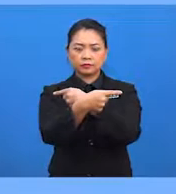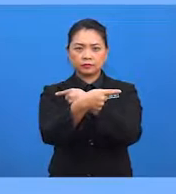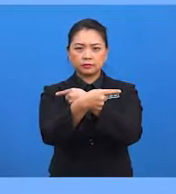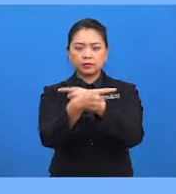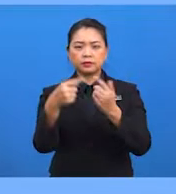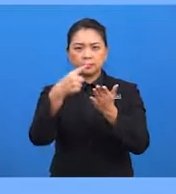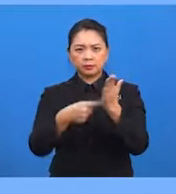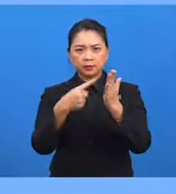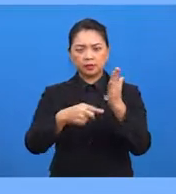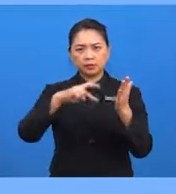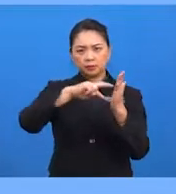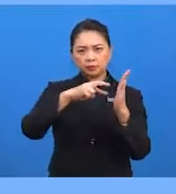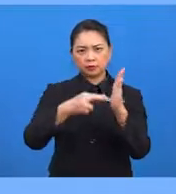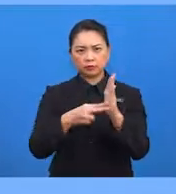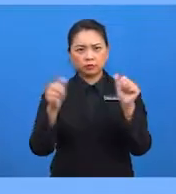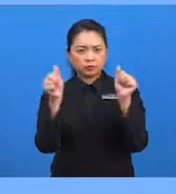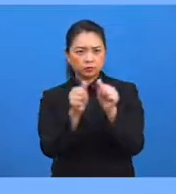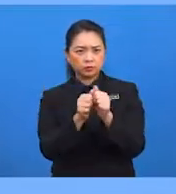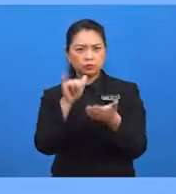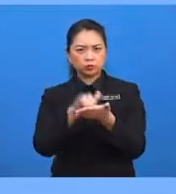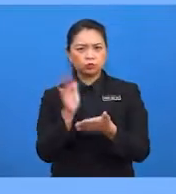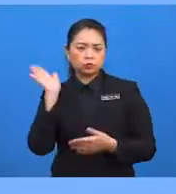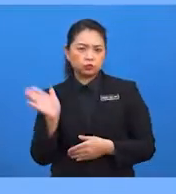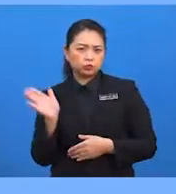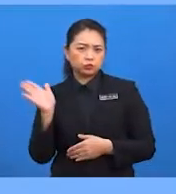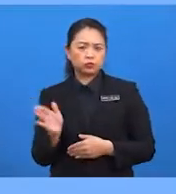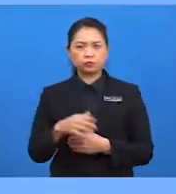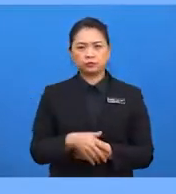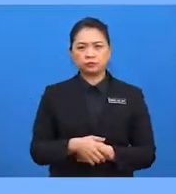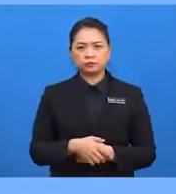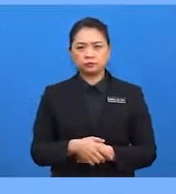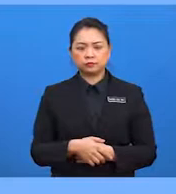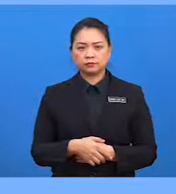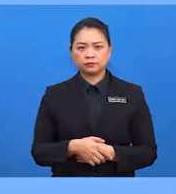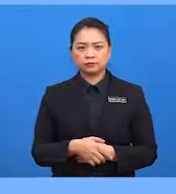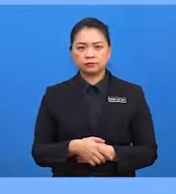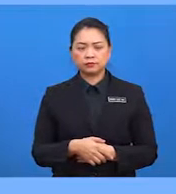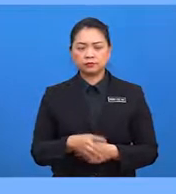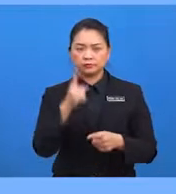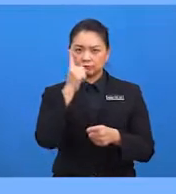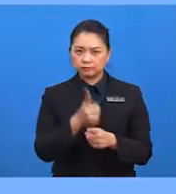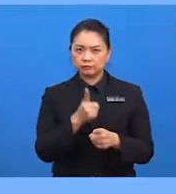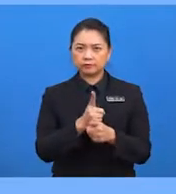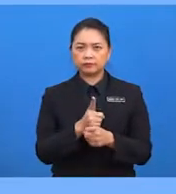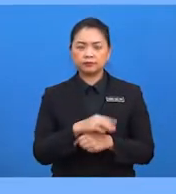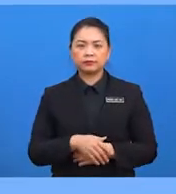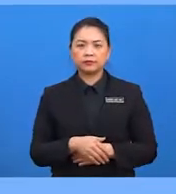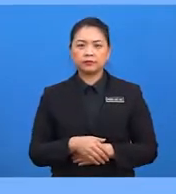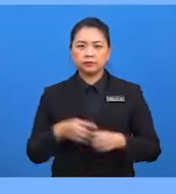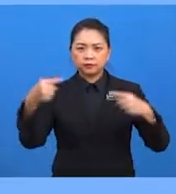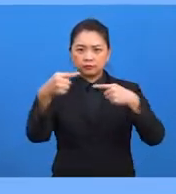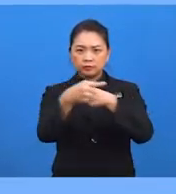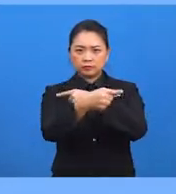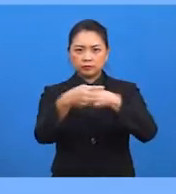Apakah yang dimaksudkan dengan anak panah berbalik? Ya, tepat sekali. Anak